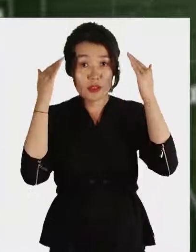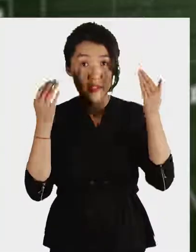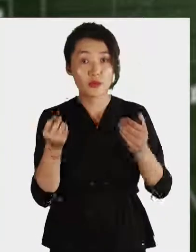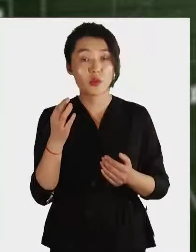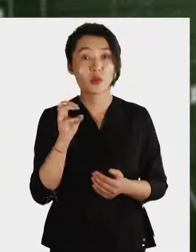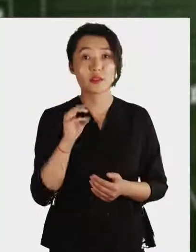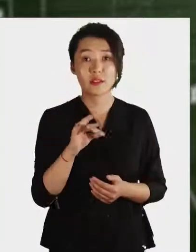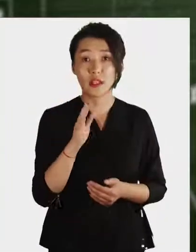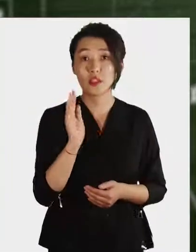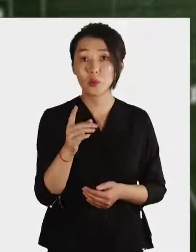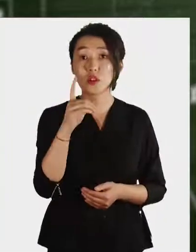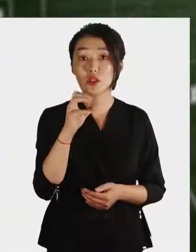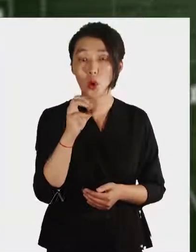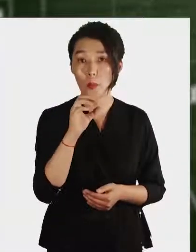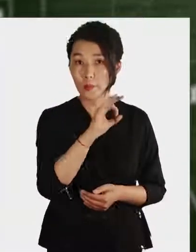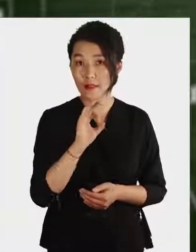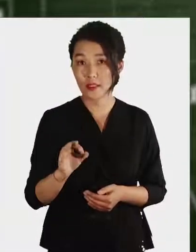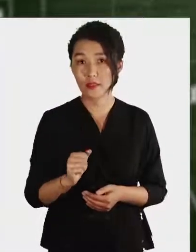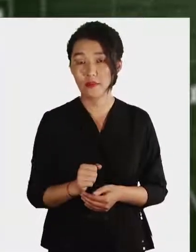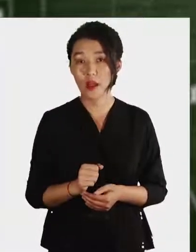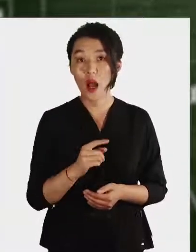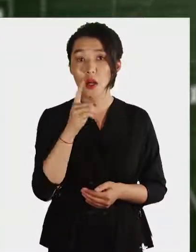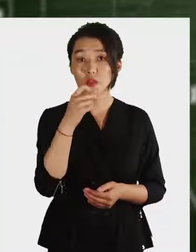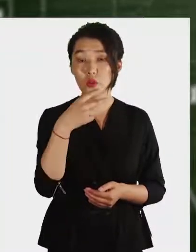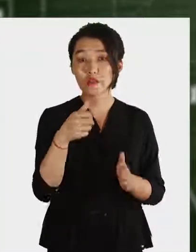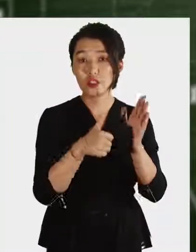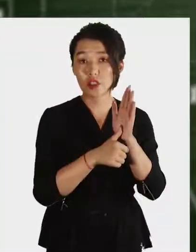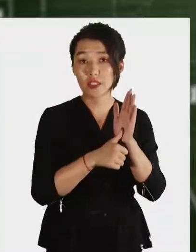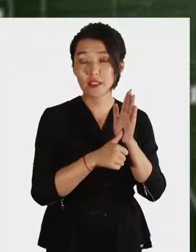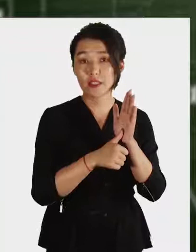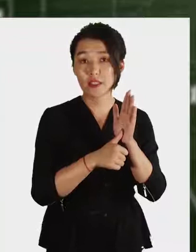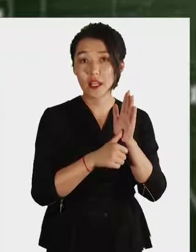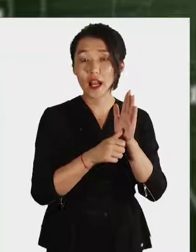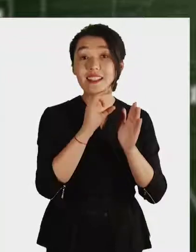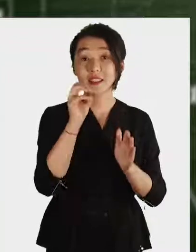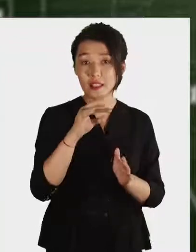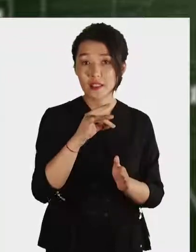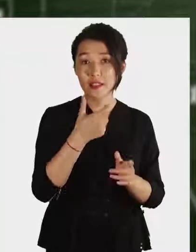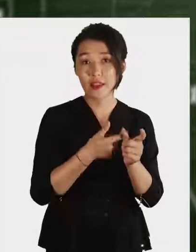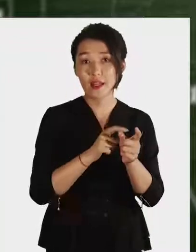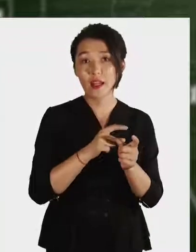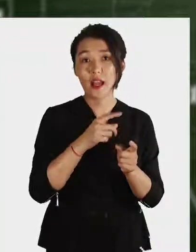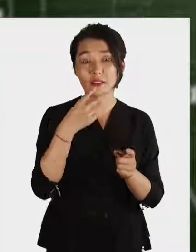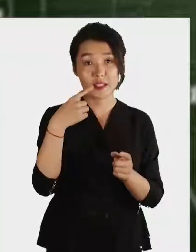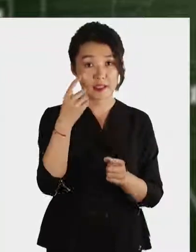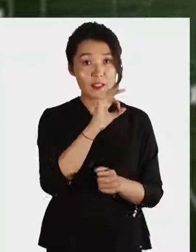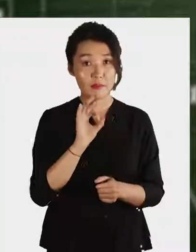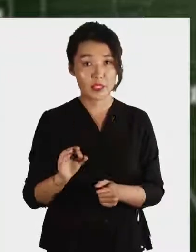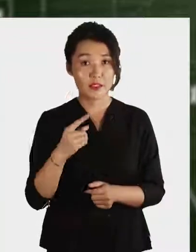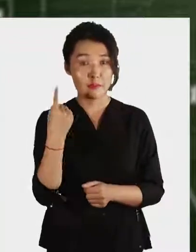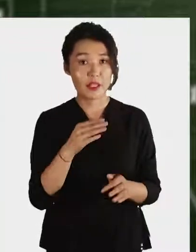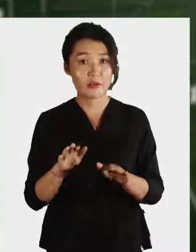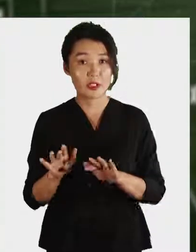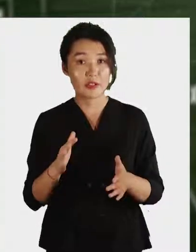страниц будет 100%. А 126 страниц – это 21%. Первым действием